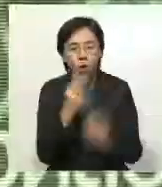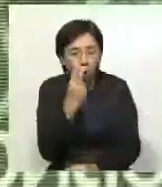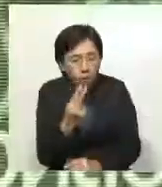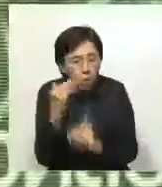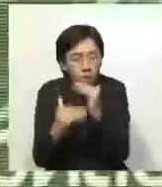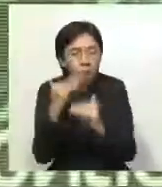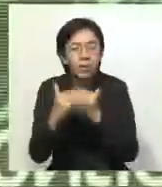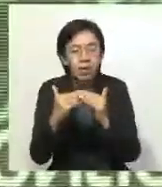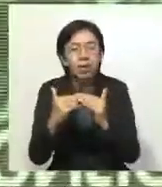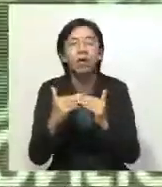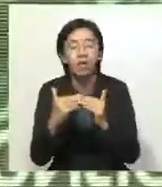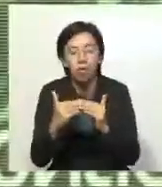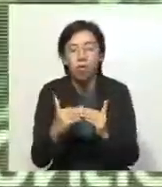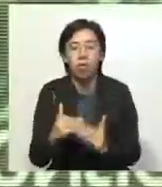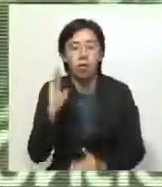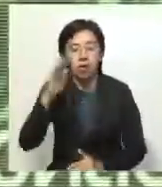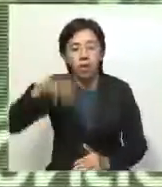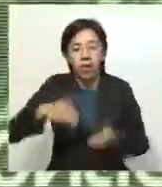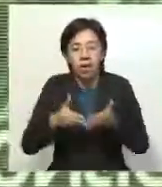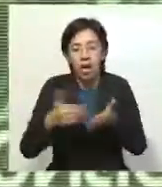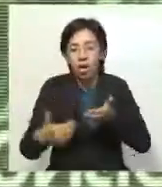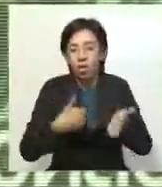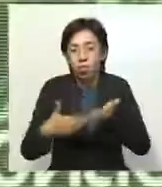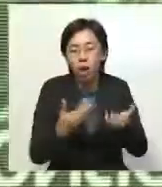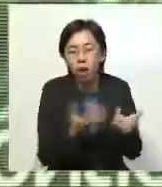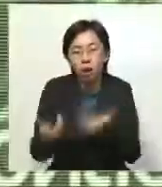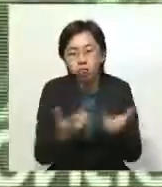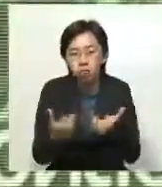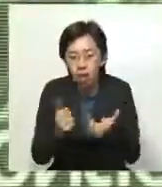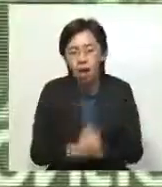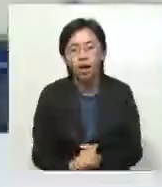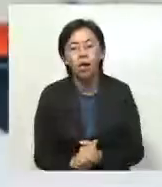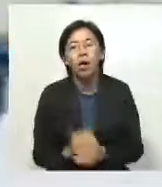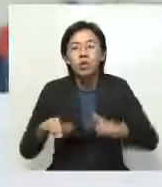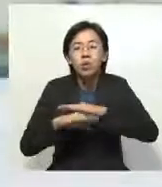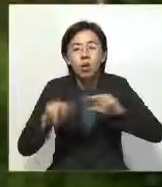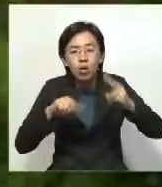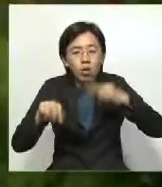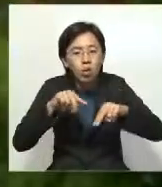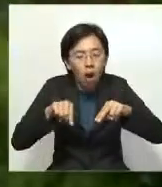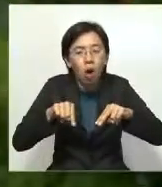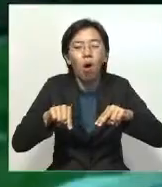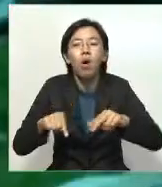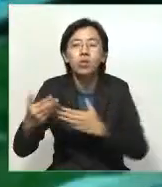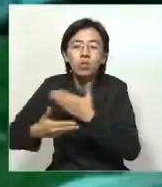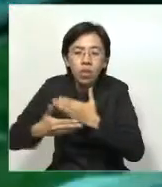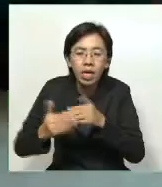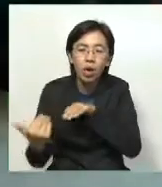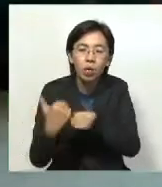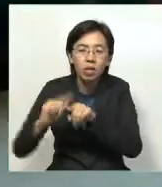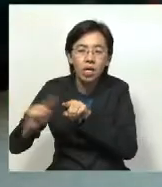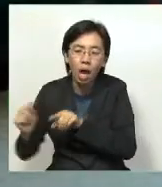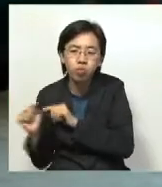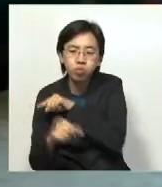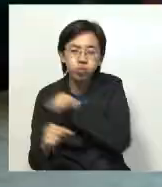ฒนายกระดับขีดความสามารถของท่าเรือระนองทั้งในส่วนของโครงสร้างพื้นฐานที่จะเชื่อมโยงมายังจังหวัดระนองการก่